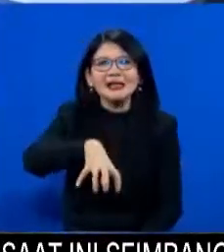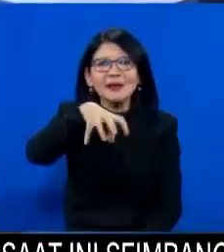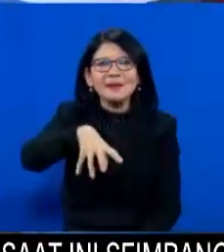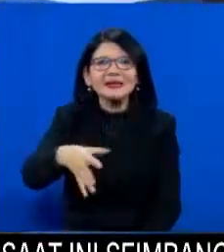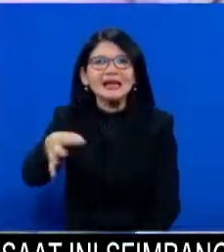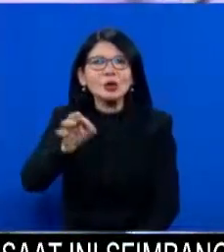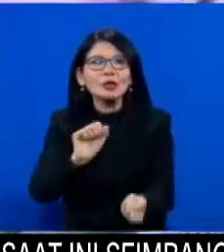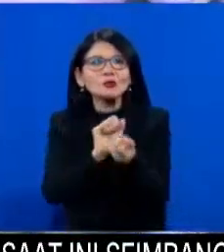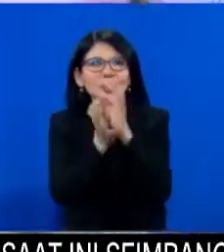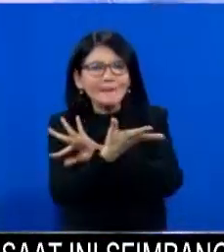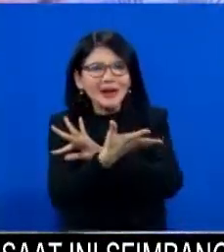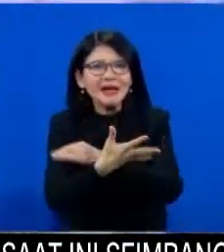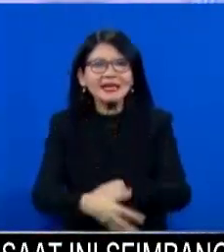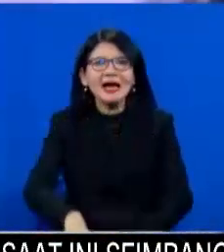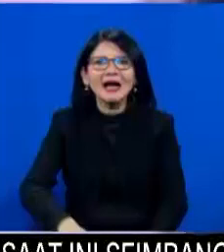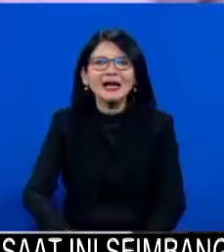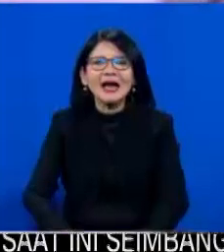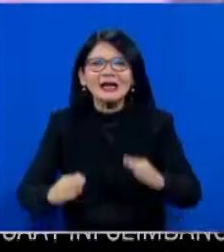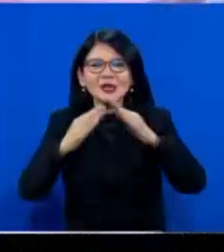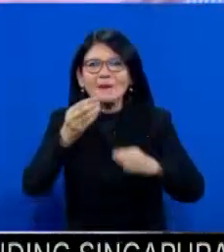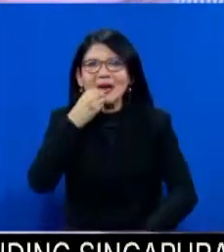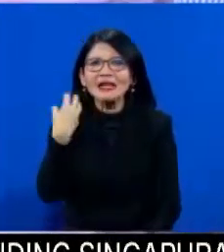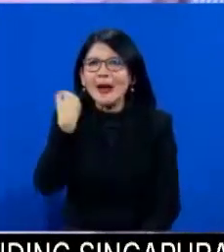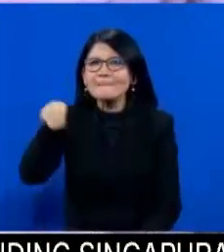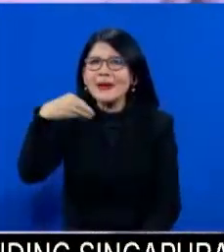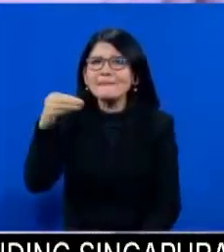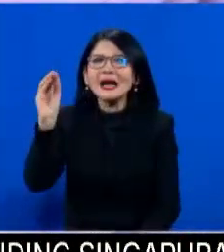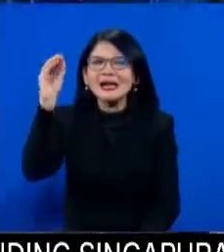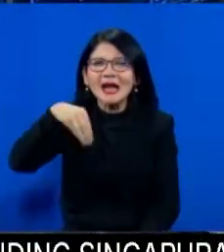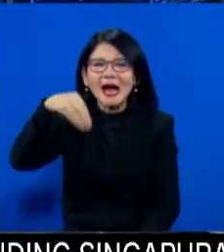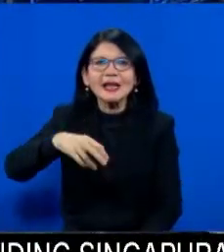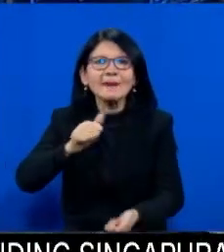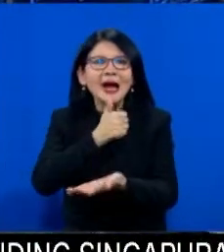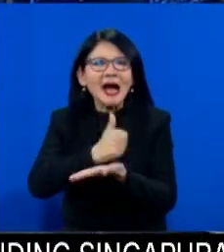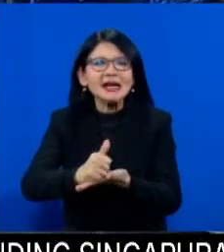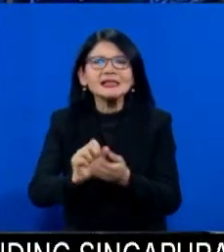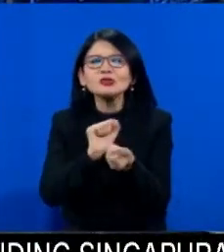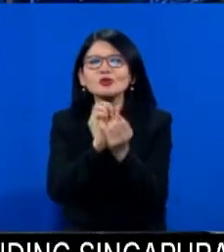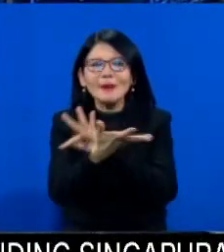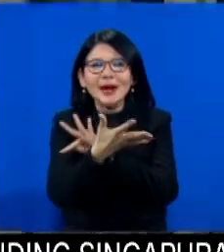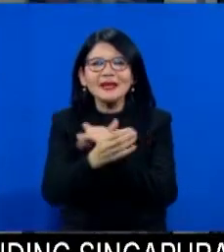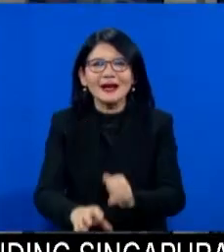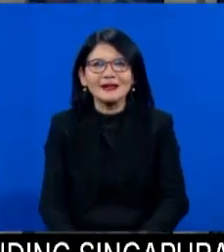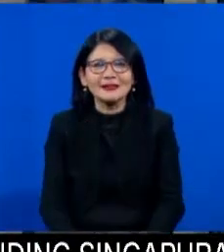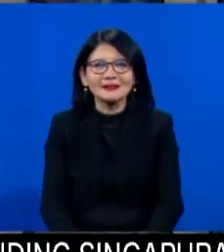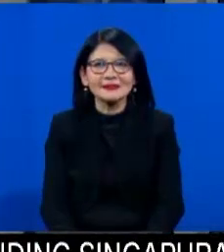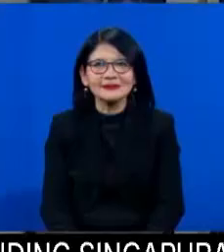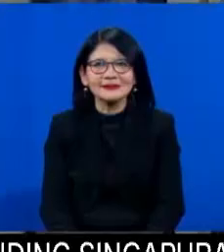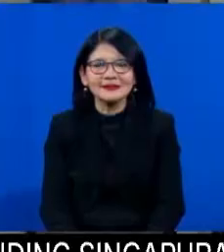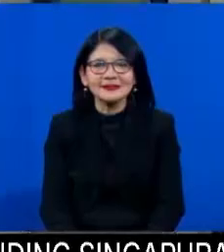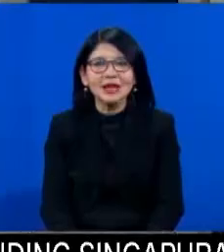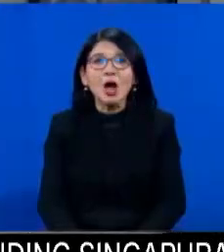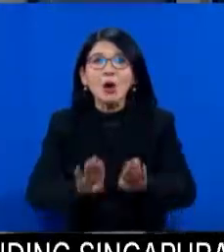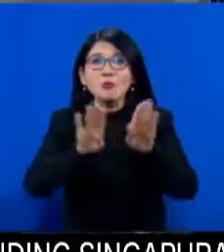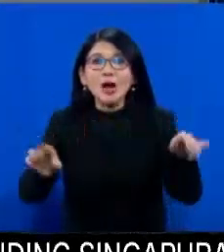Surabaya, Jawa Timur, resto ini jelas menyediakan bebek serta ayam khas Surabaya sebagai lauk utamanya. Buka